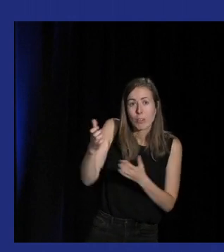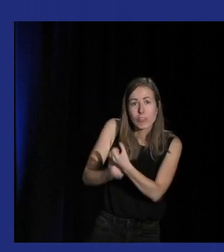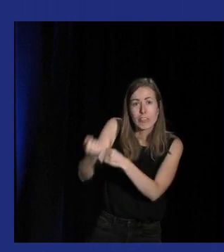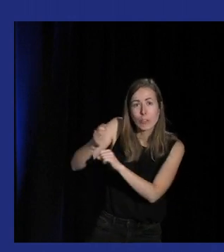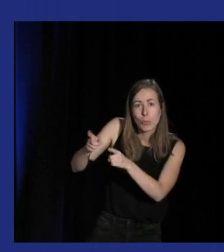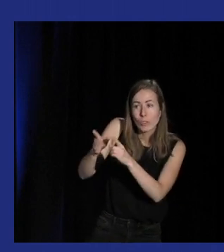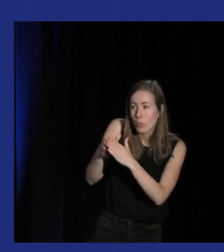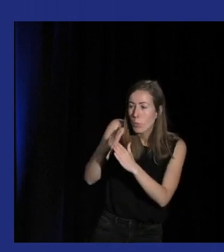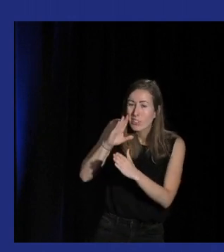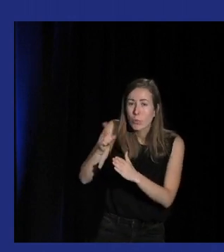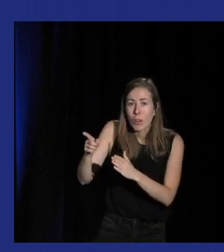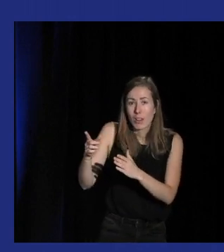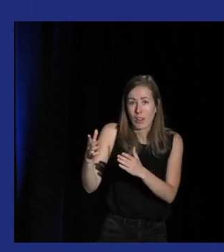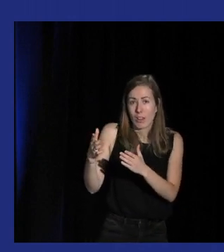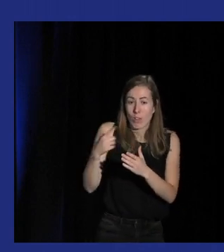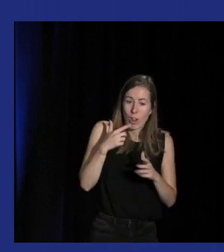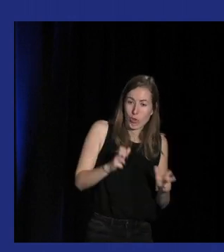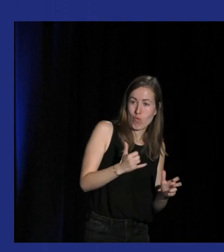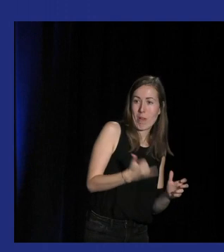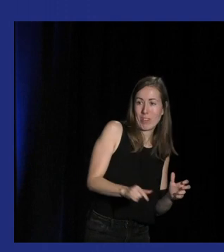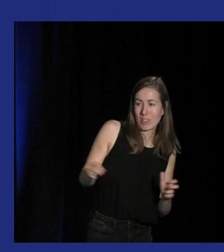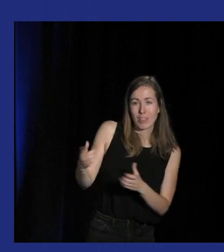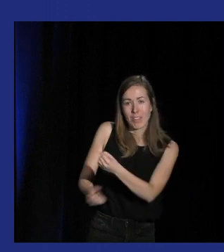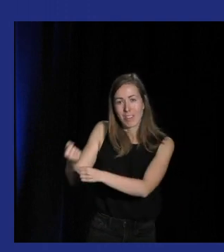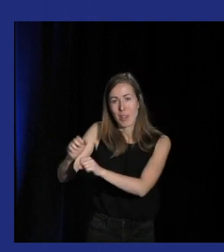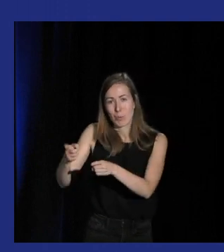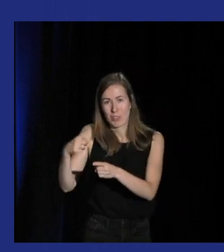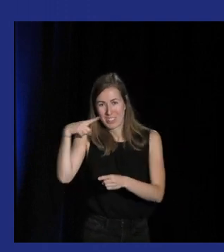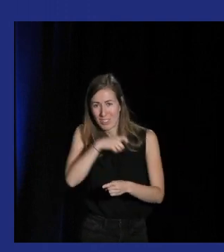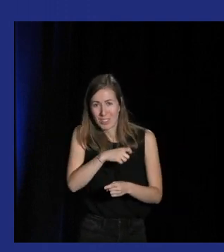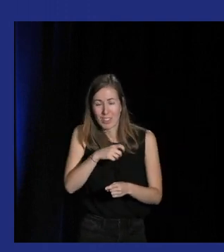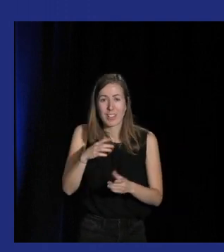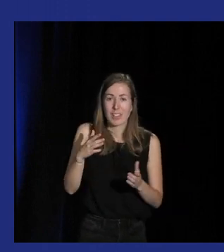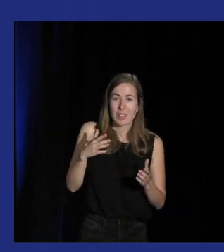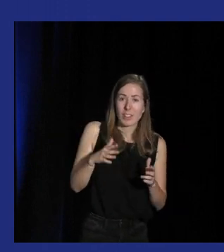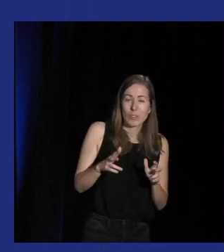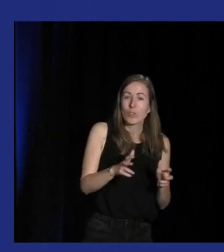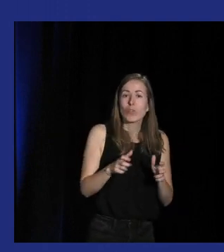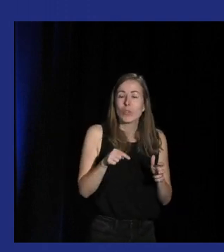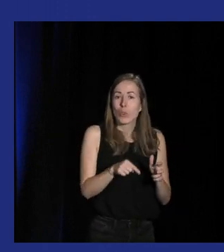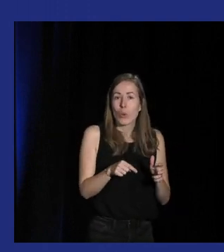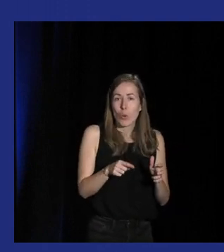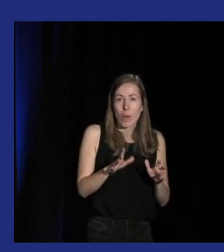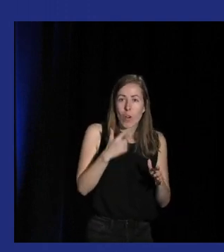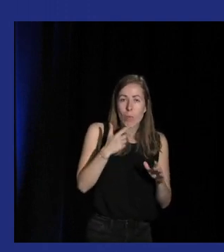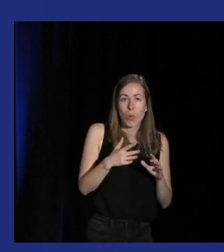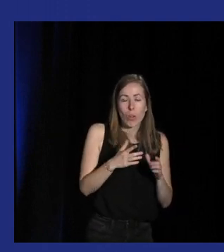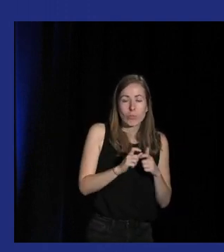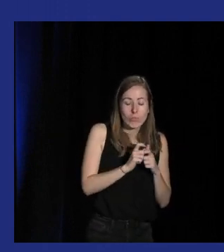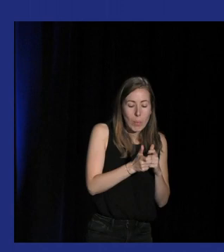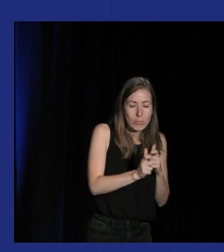de de définir des musiques si le jeu n'est pas encore fini surtout pour un jeu encore une fois un jeu quand il gagne c'est déjà un peu linéaire